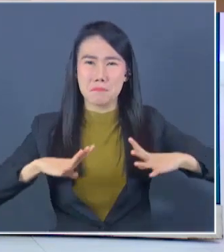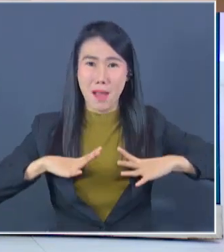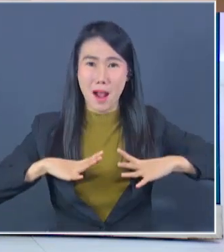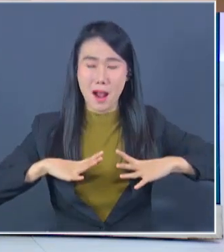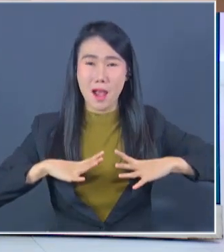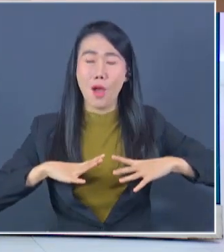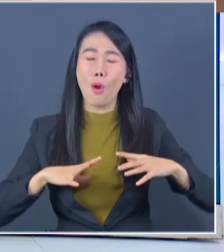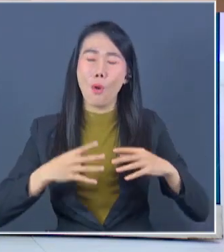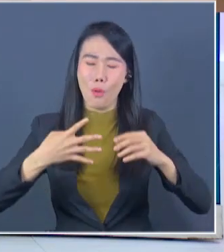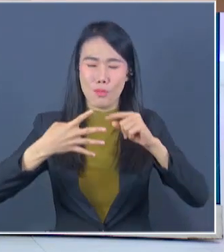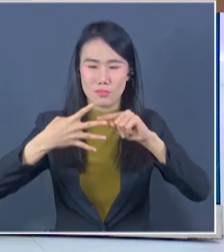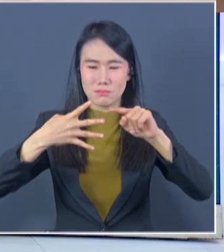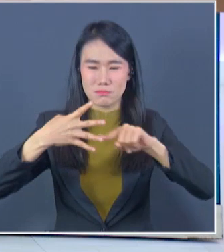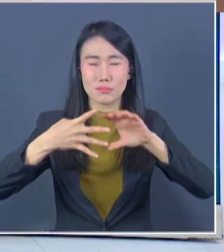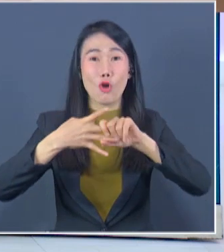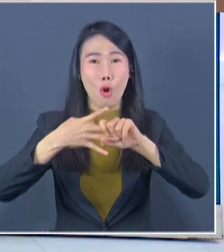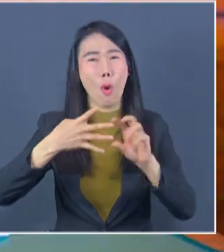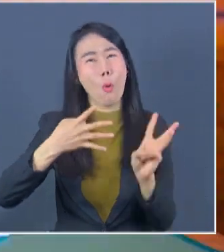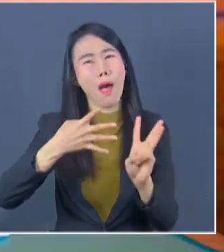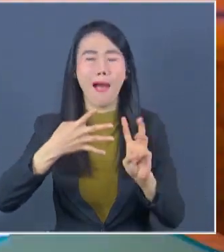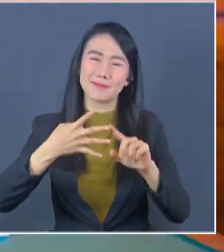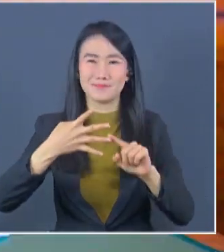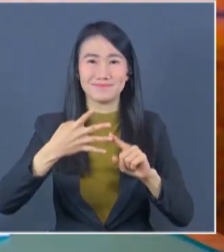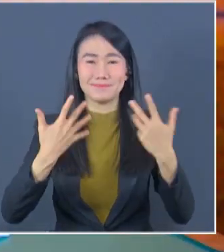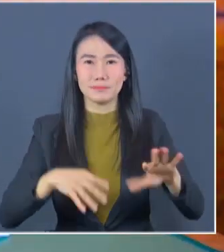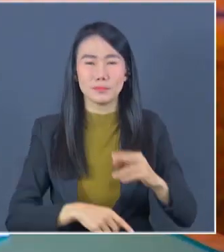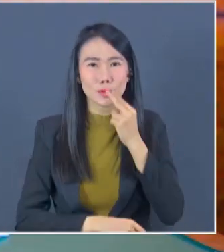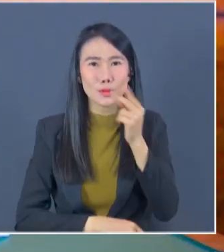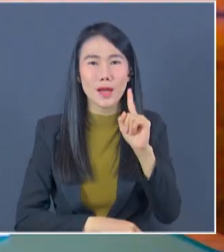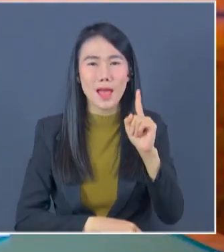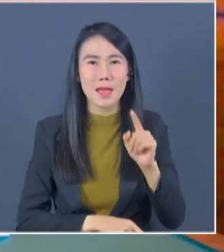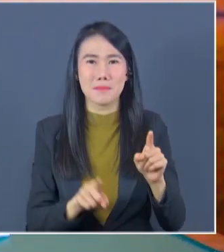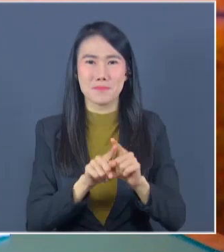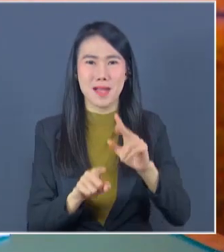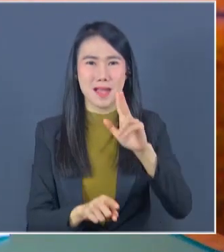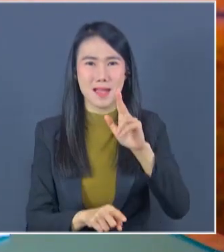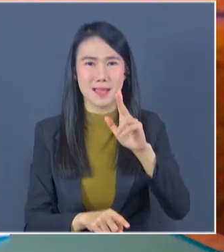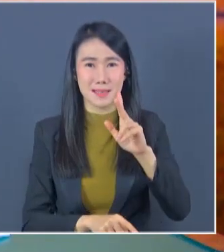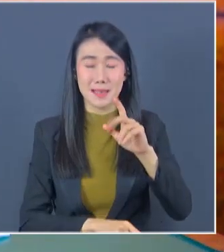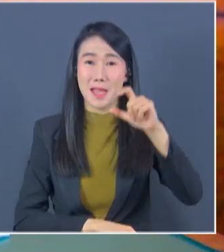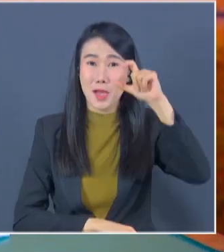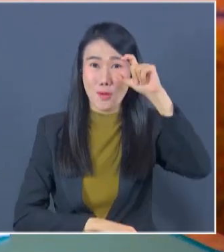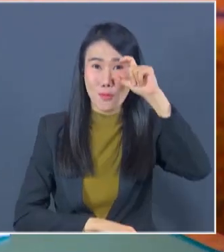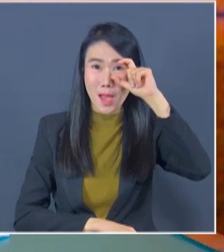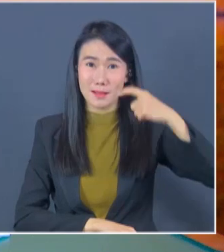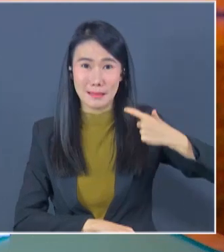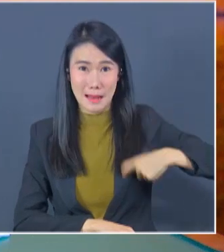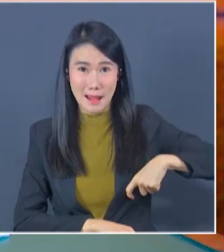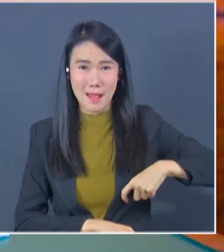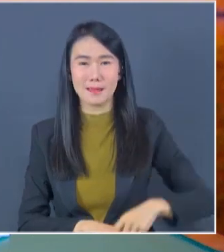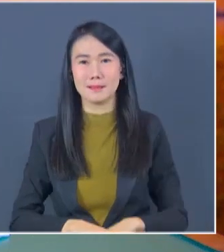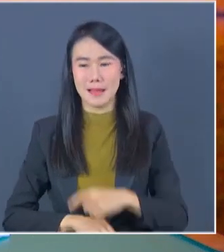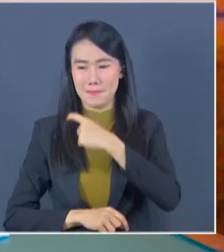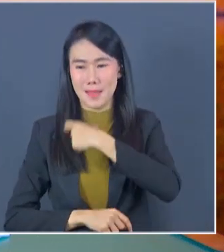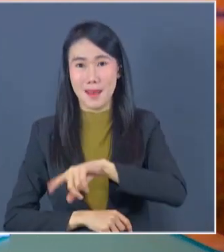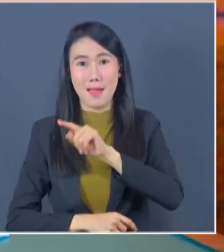าห์แหมคุณผู้ชมกลับมาอีกแล้วครับกรณีของคุณชูวิทย์ปะทะกับทนายตั้ ม แหมล่าสุดนี่ครับคุณผู้ช